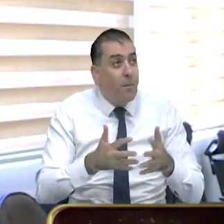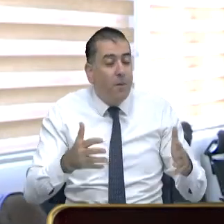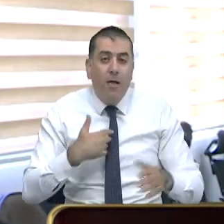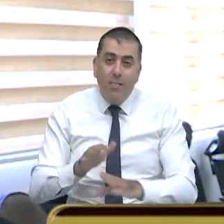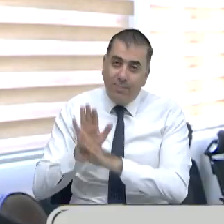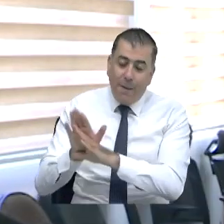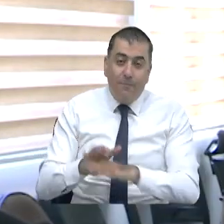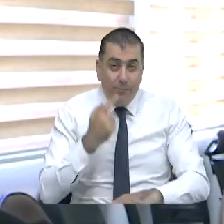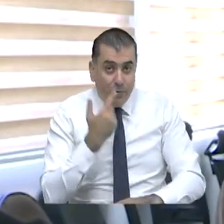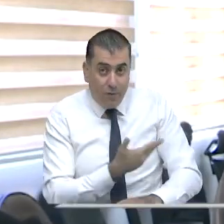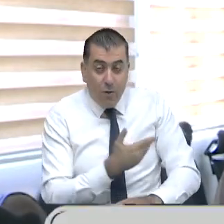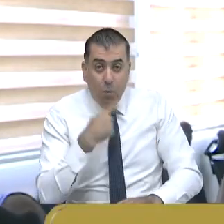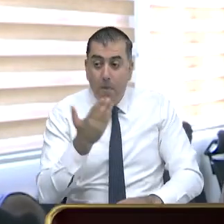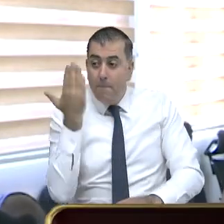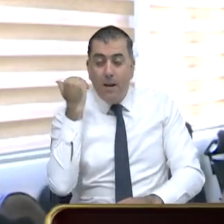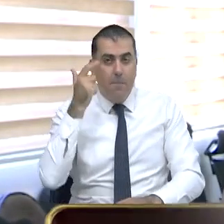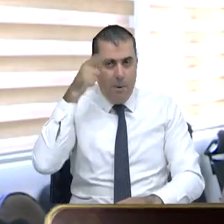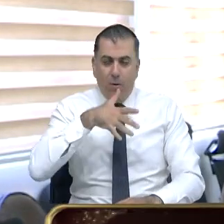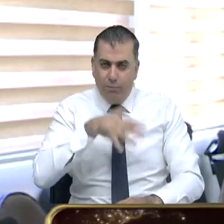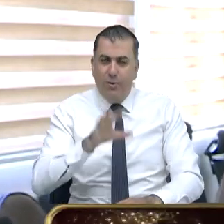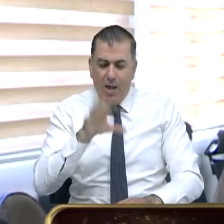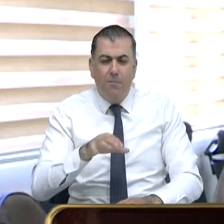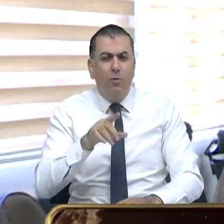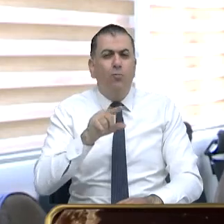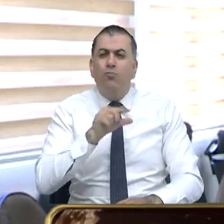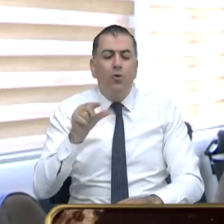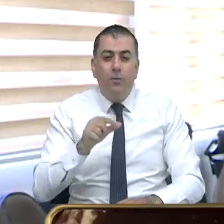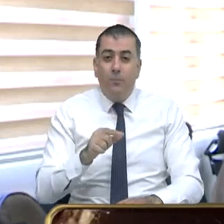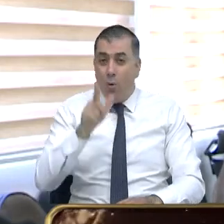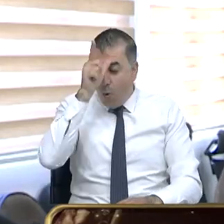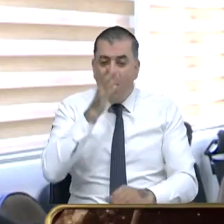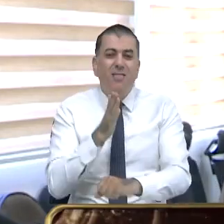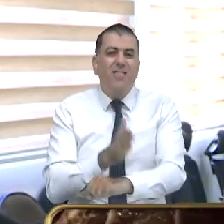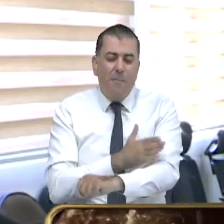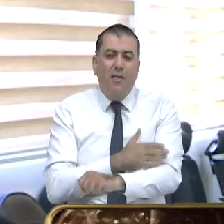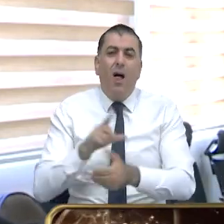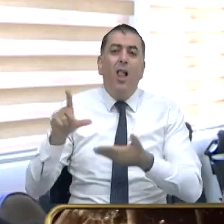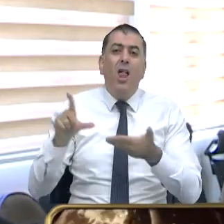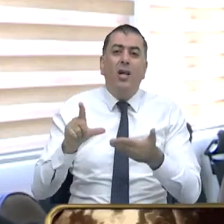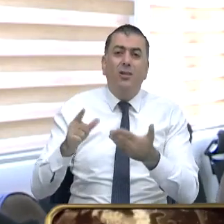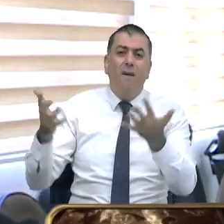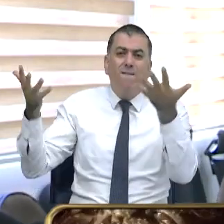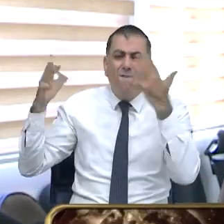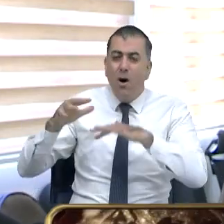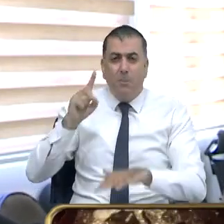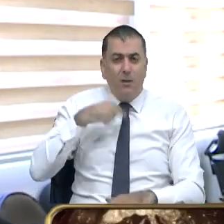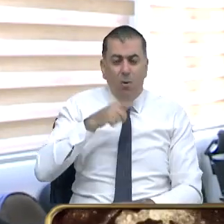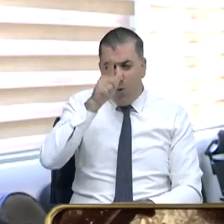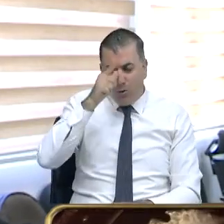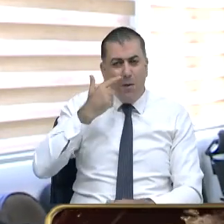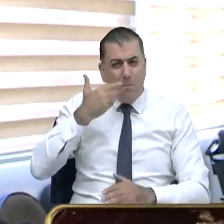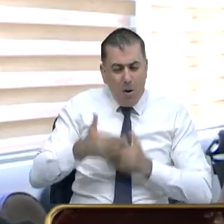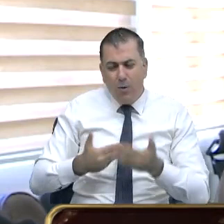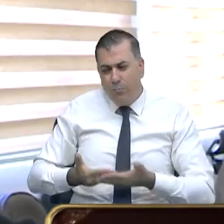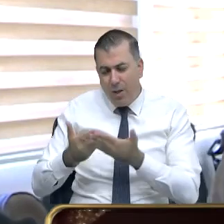سوريا كما اكد جلال سيدنا ابن امس لكن الاردن تتحمل اعباء كثيره وهي ماضيه في تقديم الخدمه للاجئين للقدم التي تستطيع لكن الحقيقه